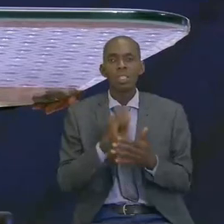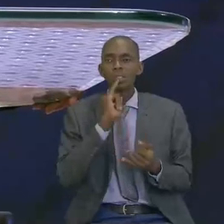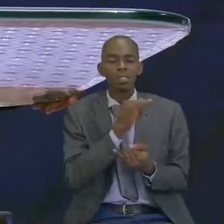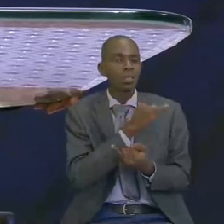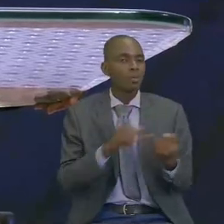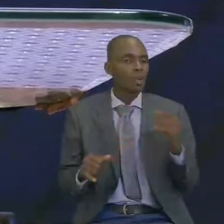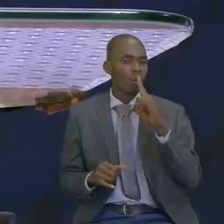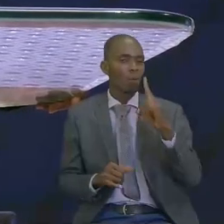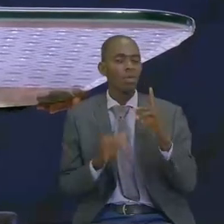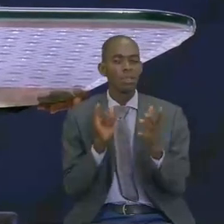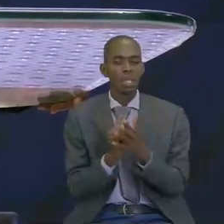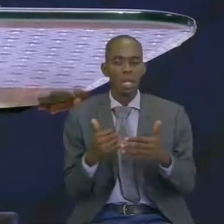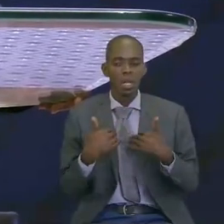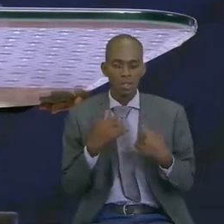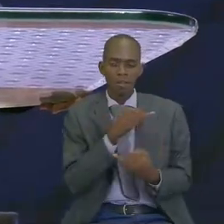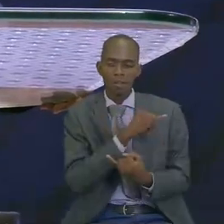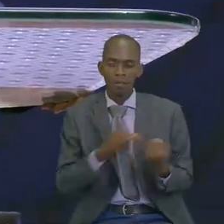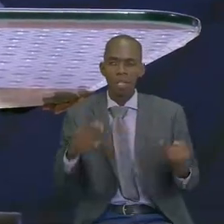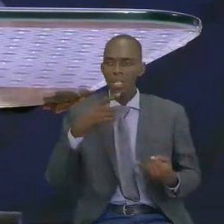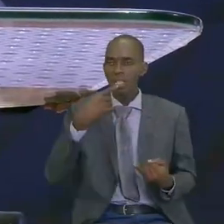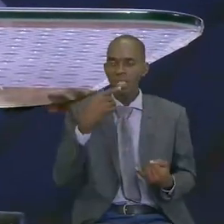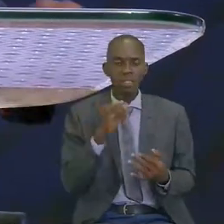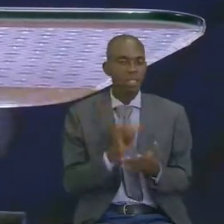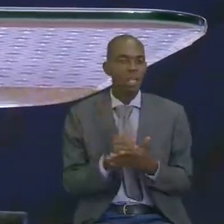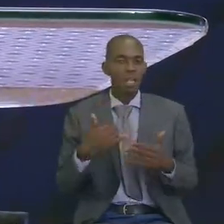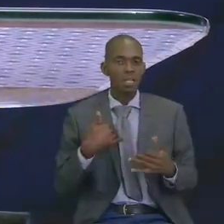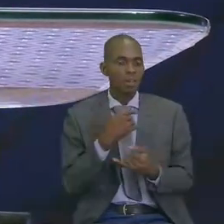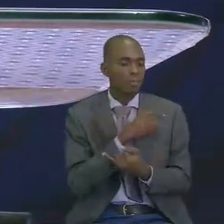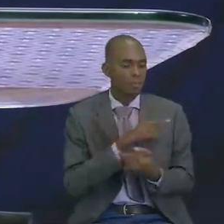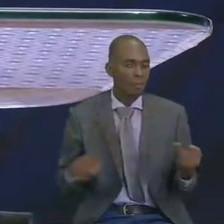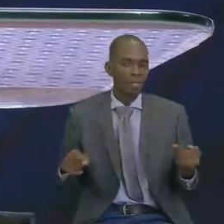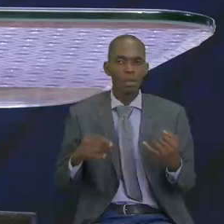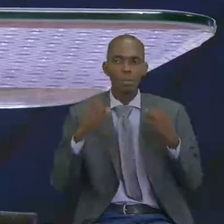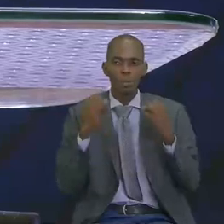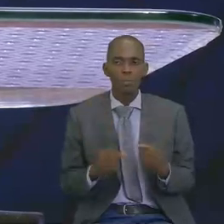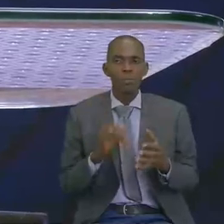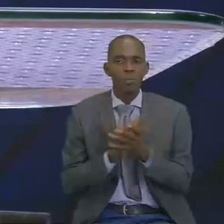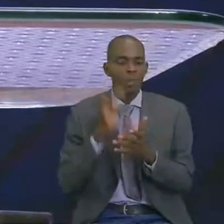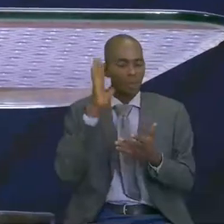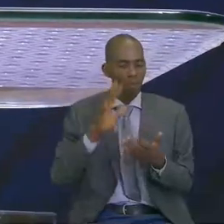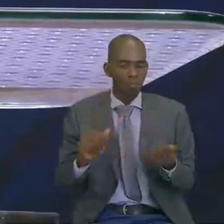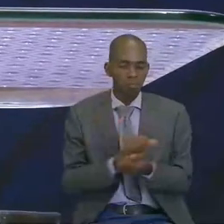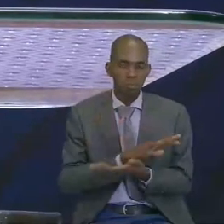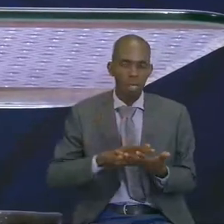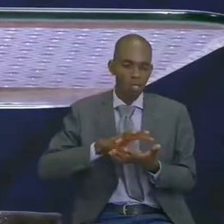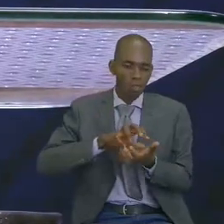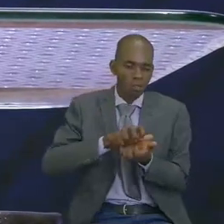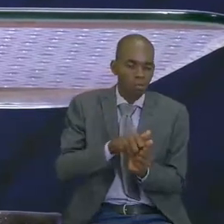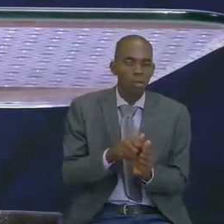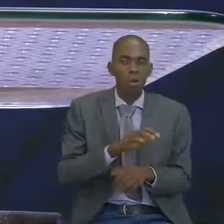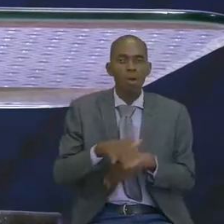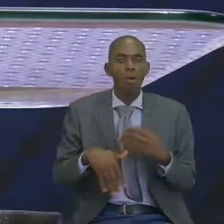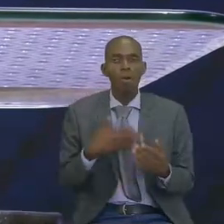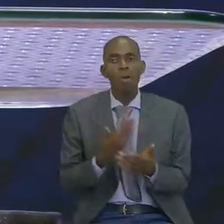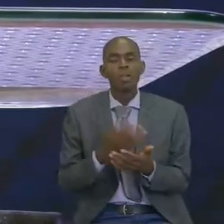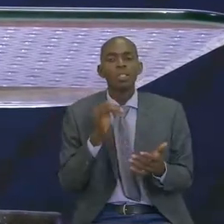le final, le dernier qui a le dernier mot, qui a le dernier pouvoir, qui démolit, qui écrase tous